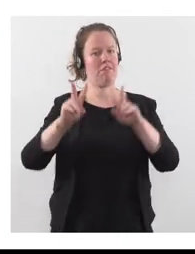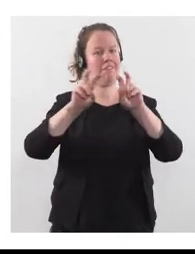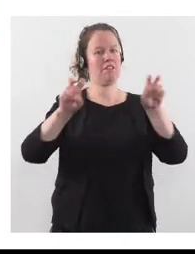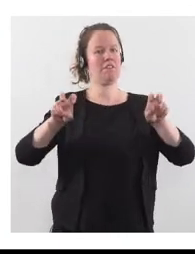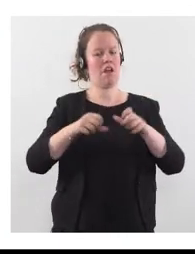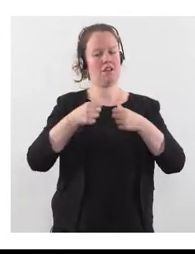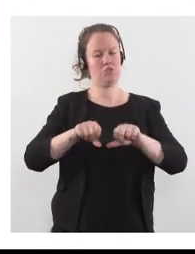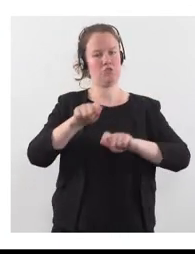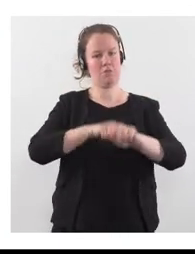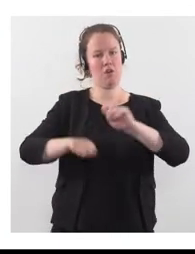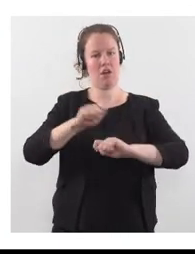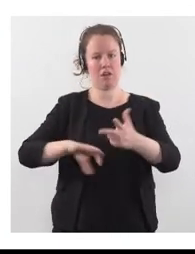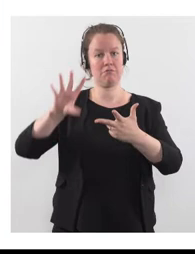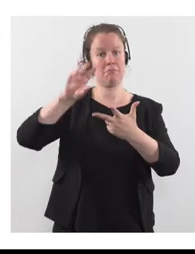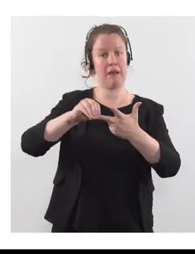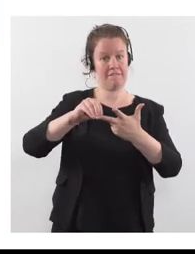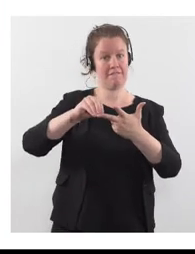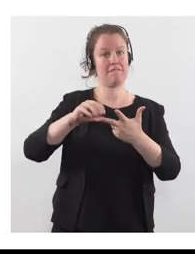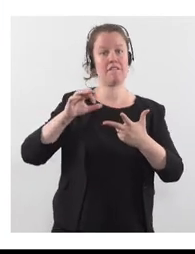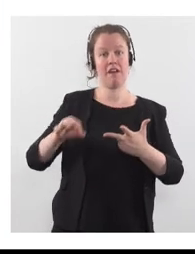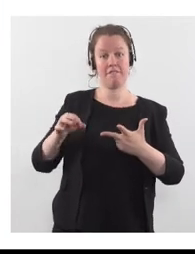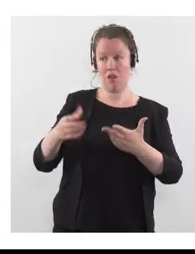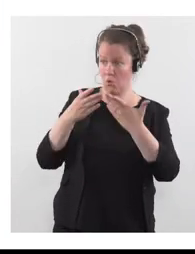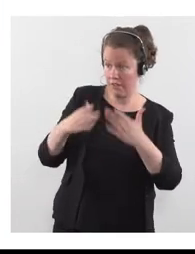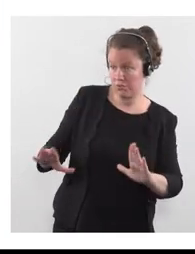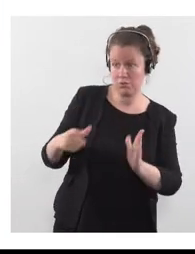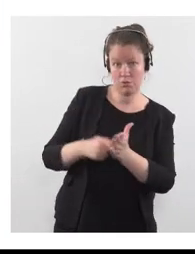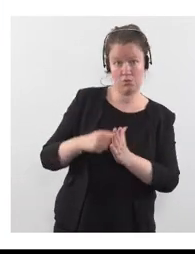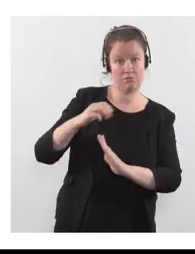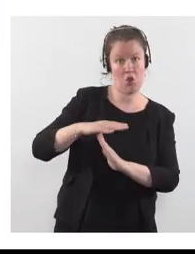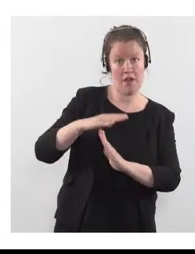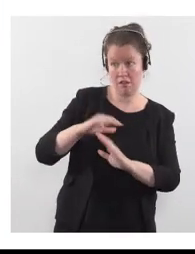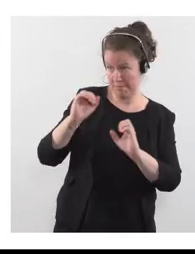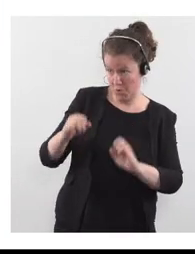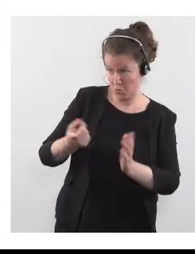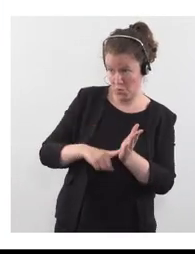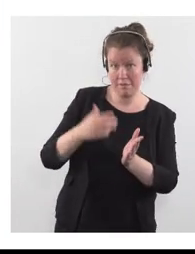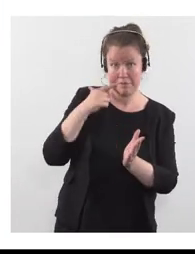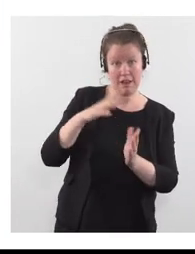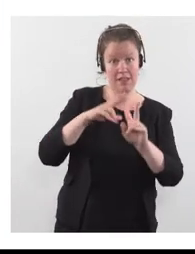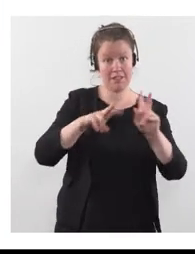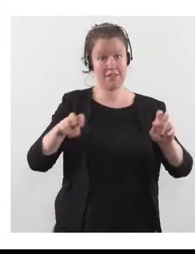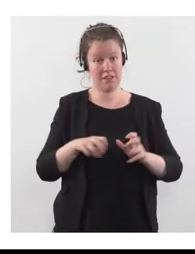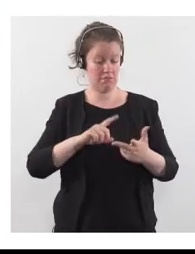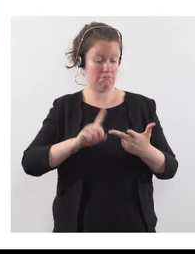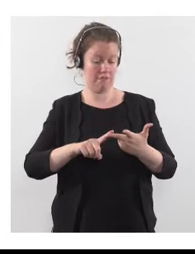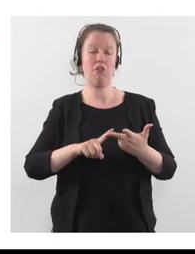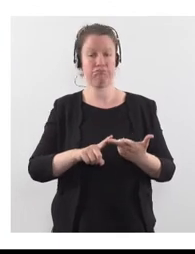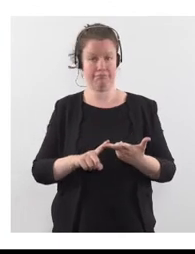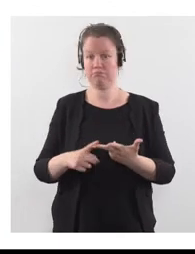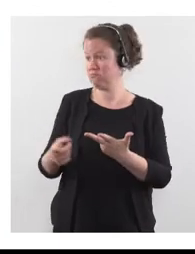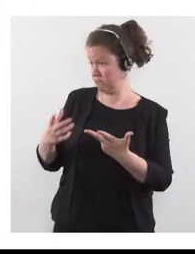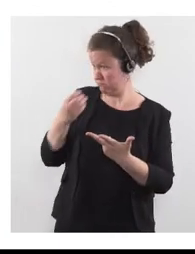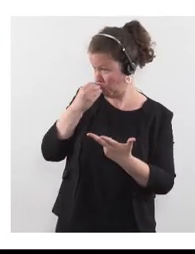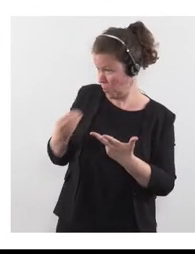compte bancaire, le problème est résolu, on vous laisse tranquille. Si vous ne le faites pas, eh bien d'autres actions seront entreprises ». Nous leur avons donné